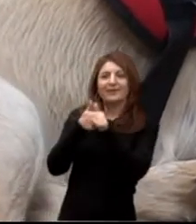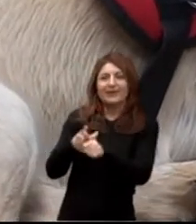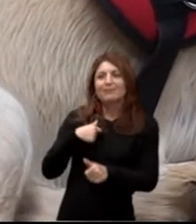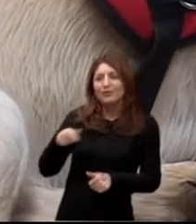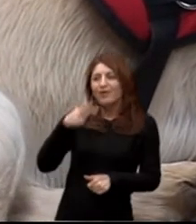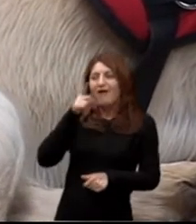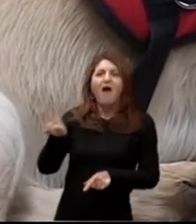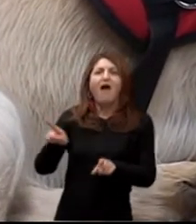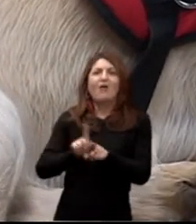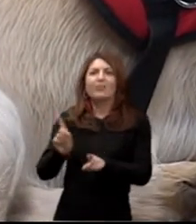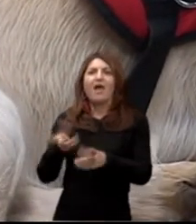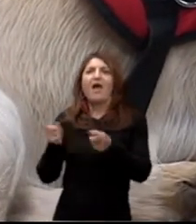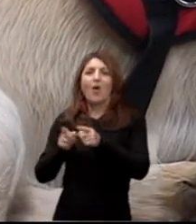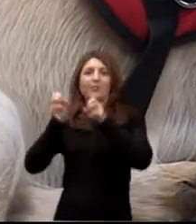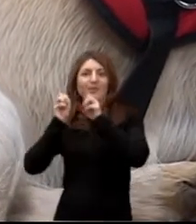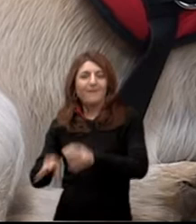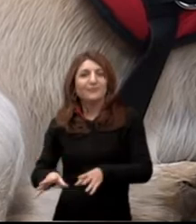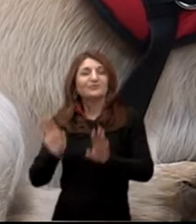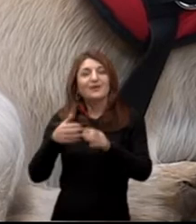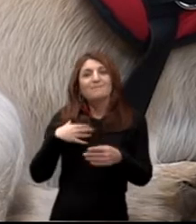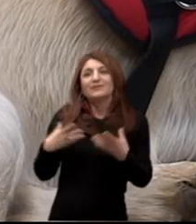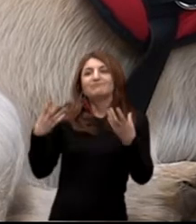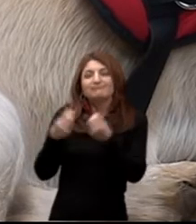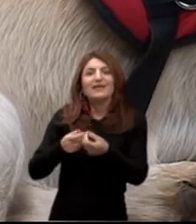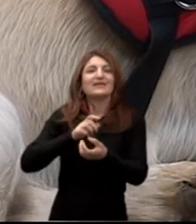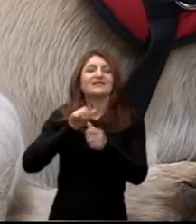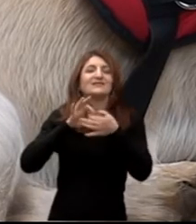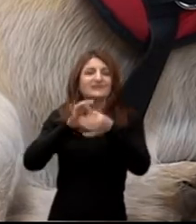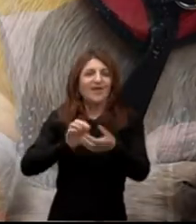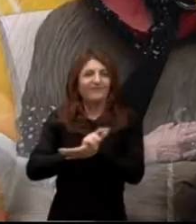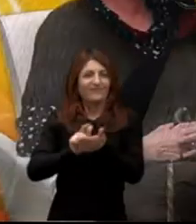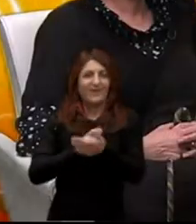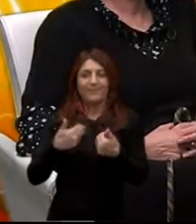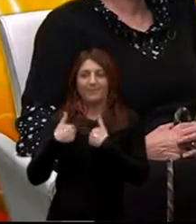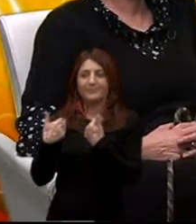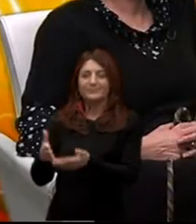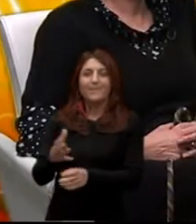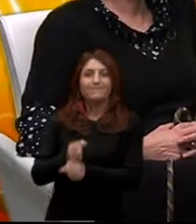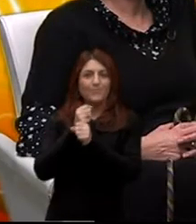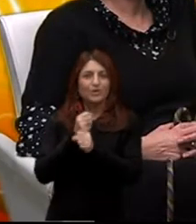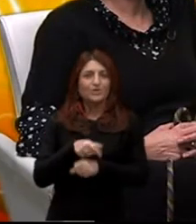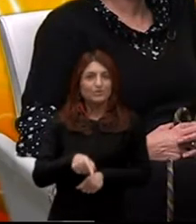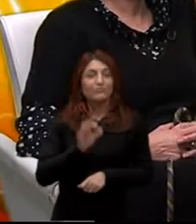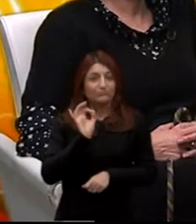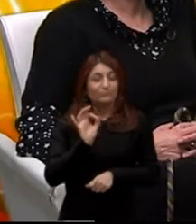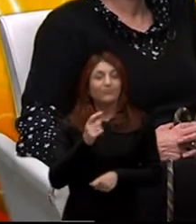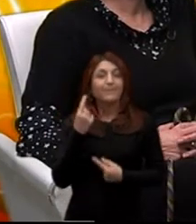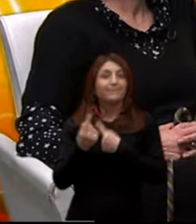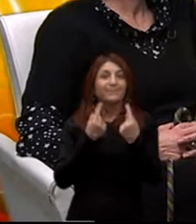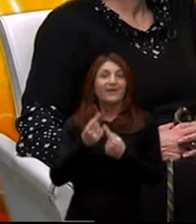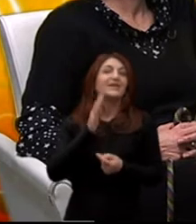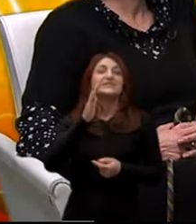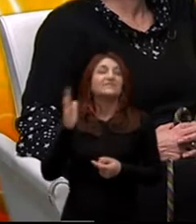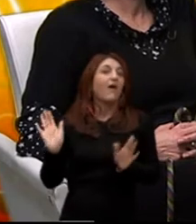niste napušteni, mi smo cijelo vrijeme uz vas i cijelo vrijeme vam dajemo podršku. Tako da je ovo stvarno zgodna prilika za